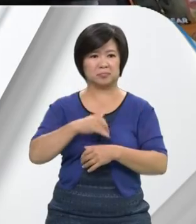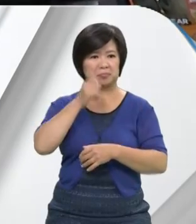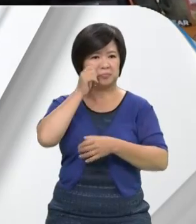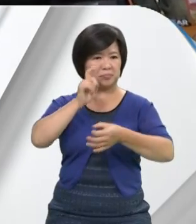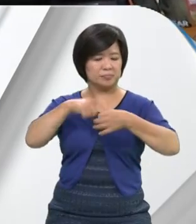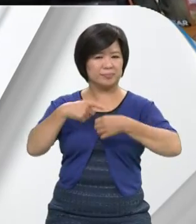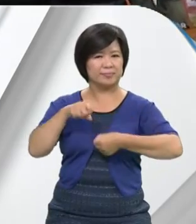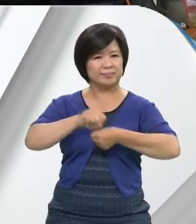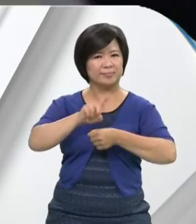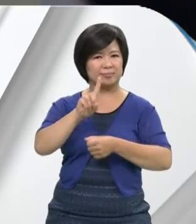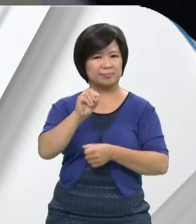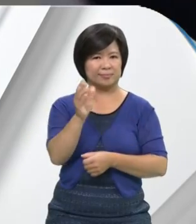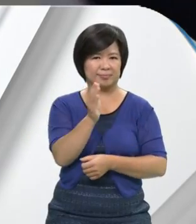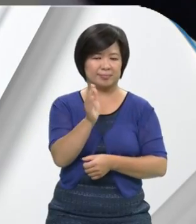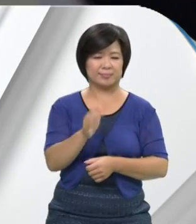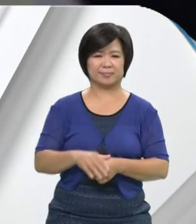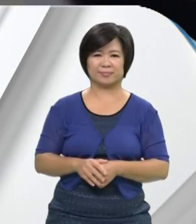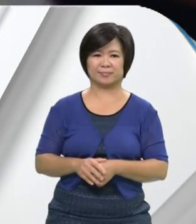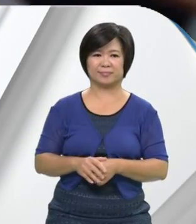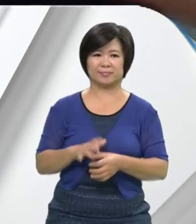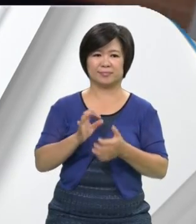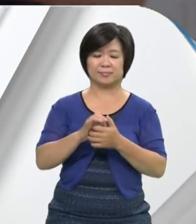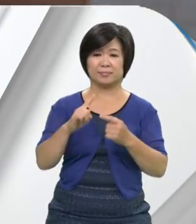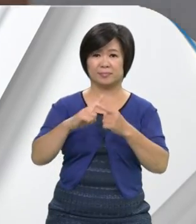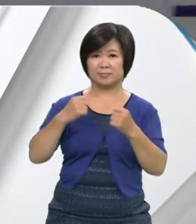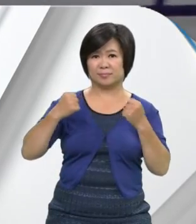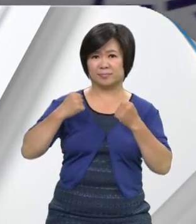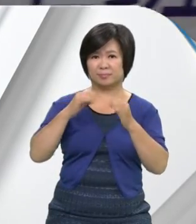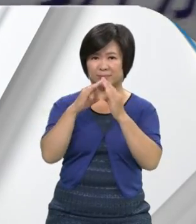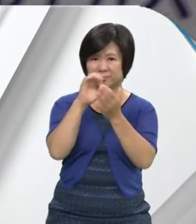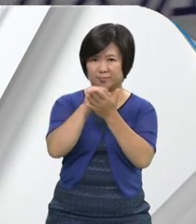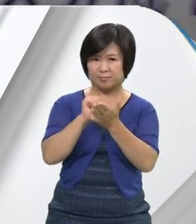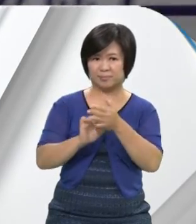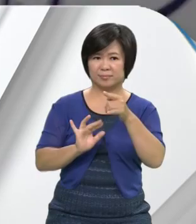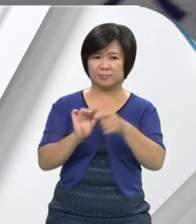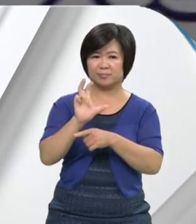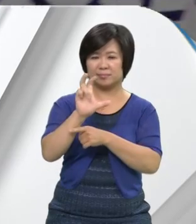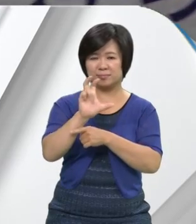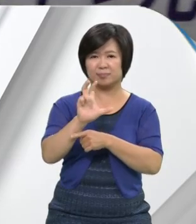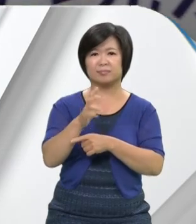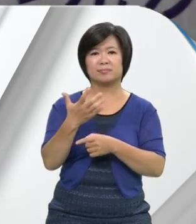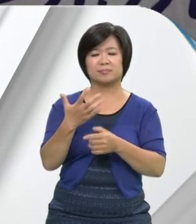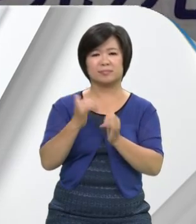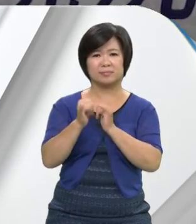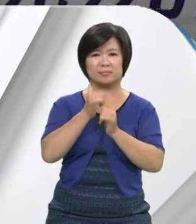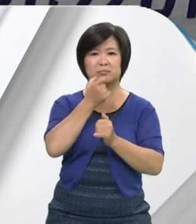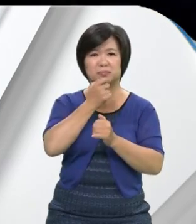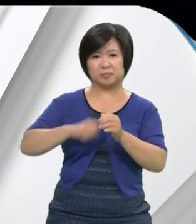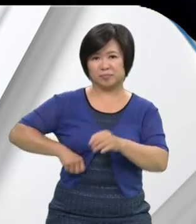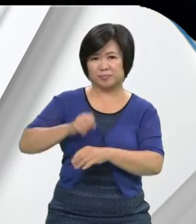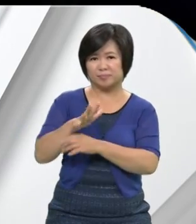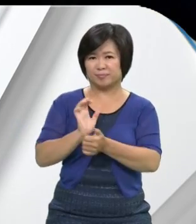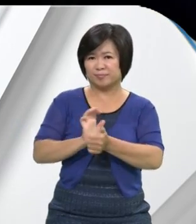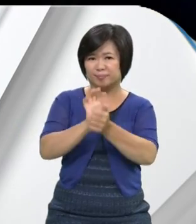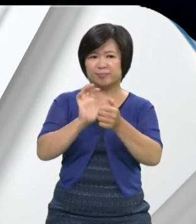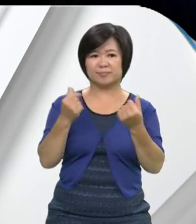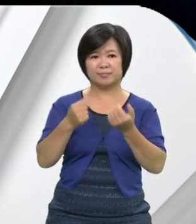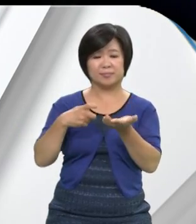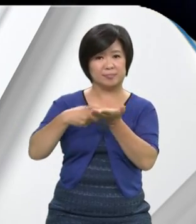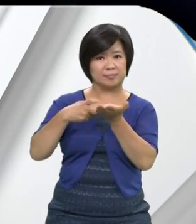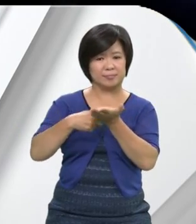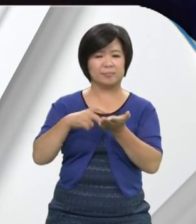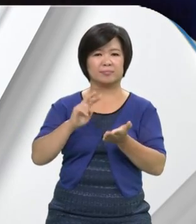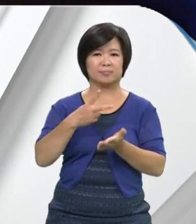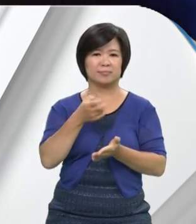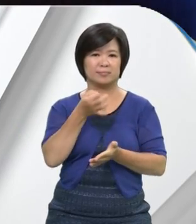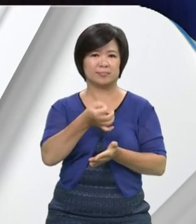少增加一番元。中年的女红调查，尤其上线民众，年事前支持斯泰院。从买门票也系纪念